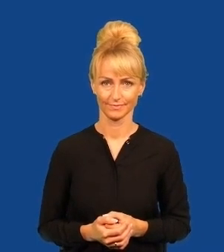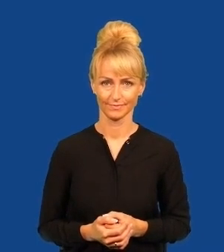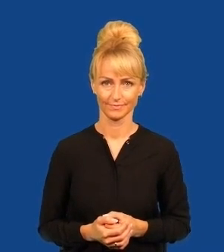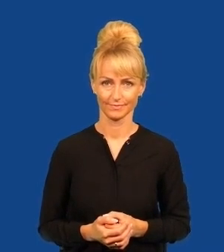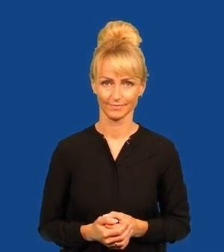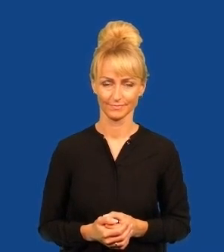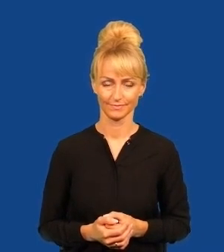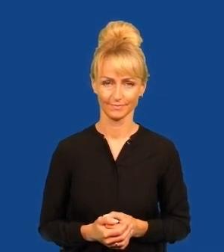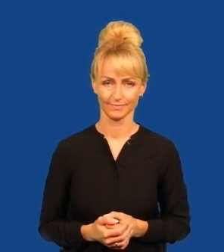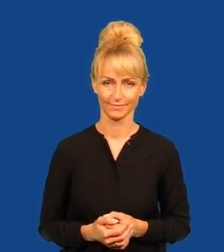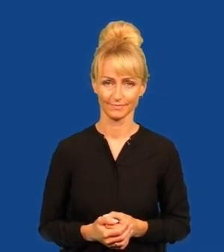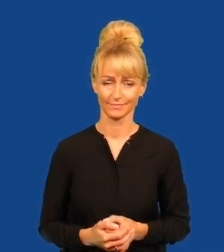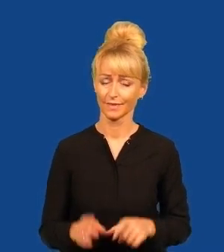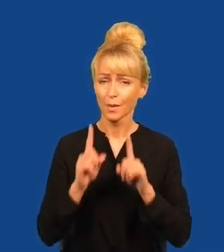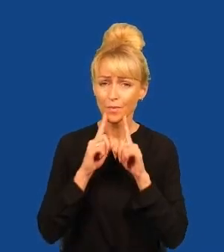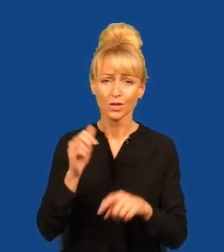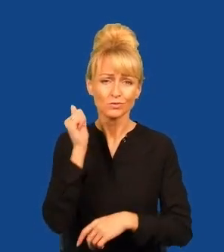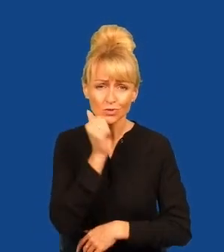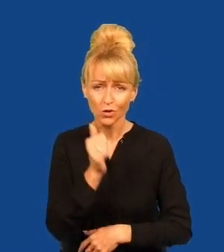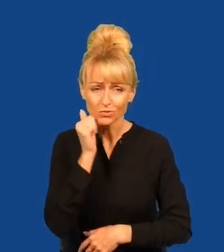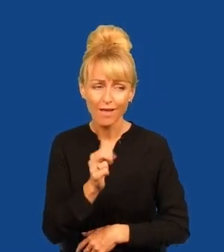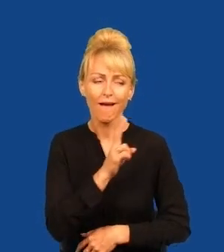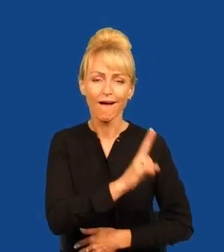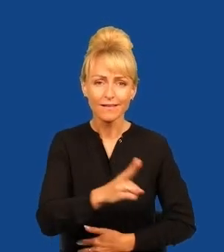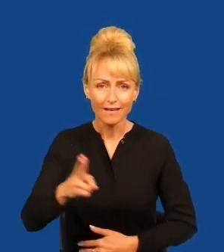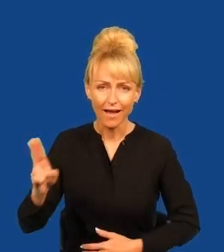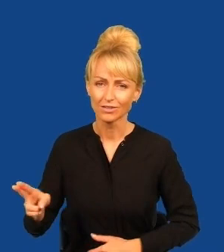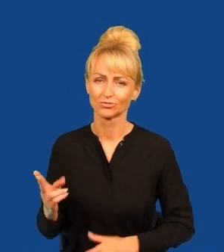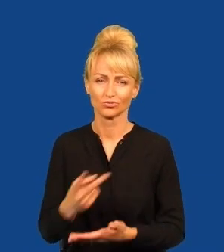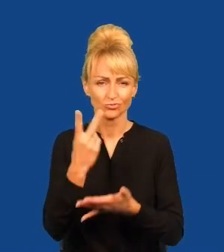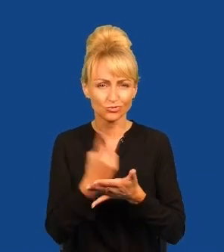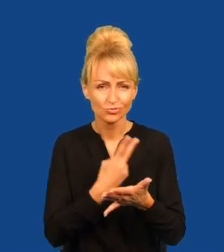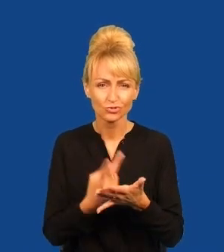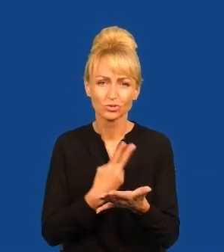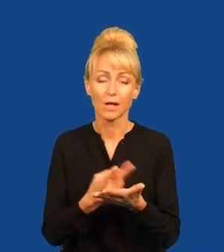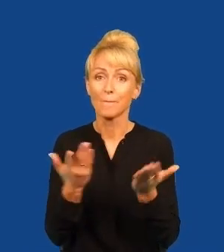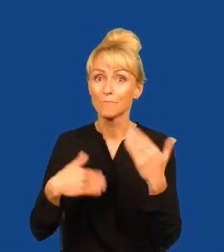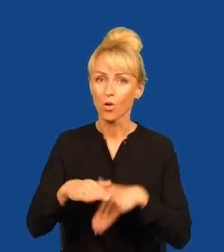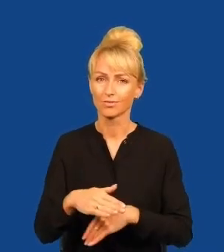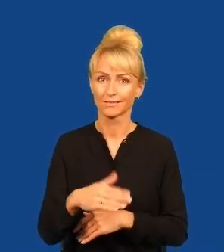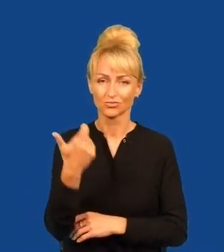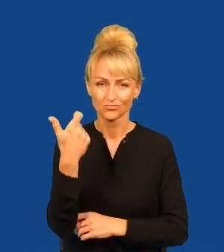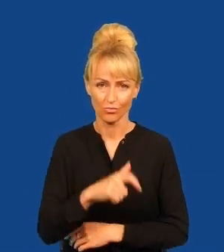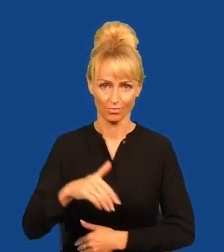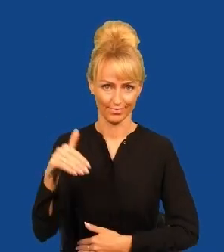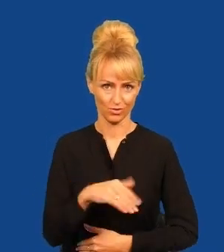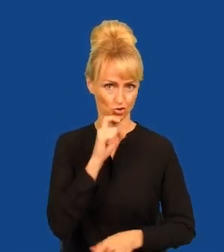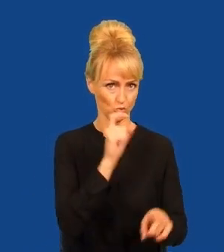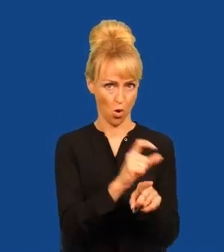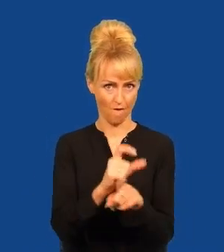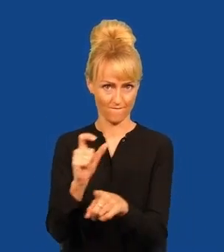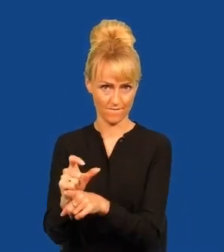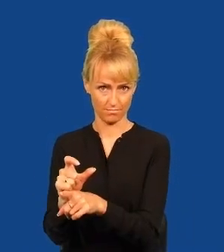Każdy z nas codziennie czyta ponad 100 tysięcy słów. Jeśli dołożymy do tego dynamikę